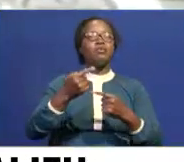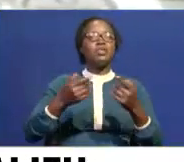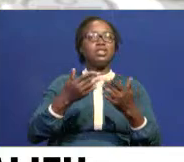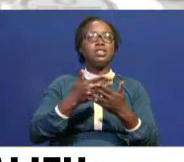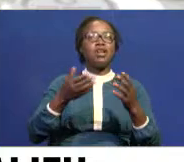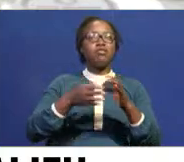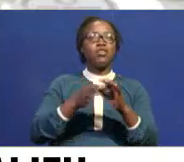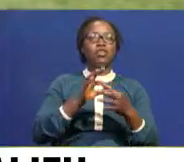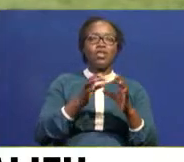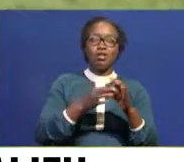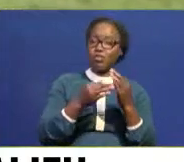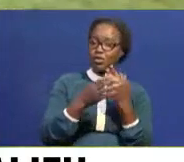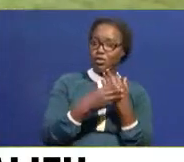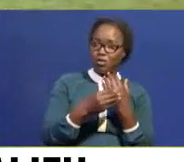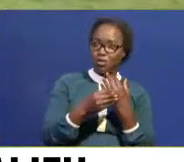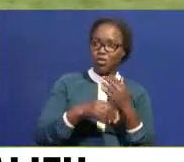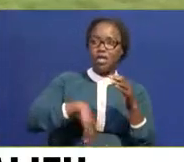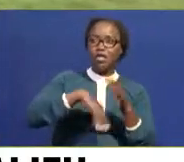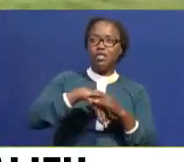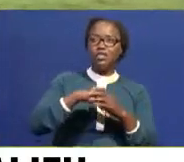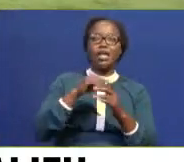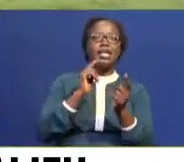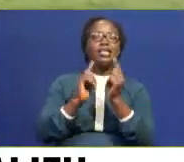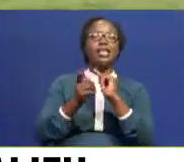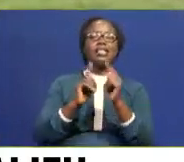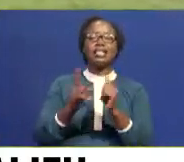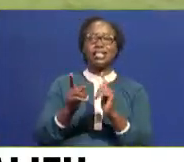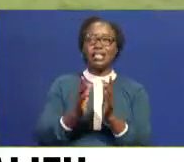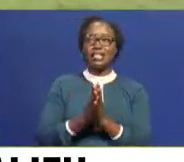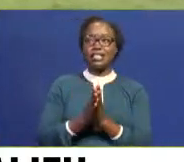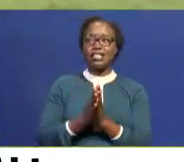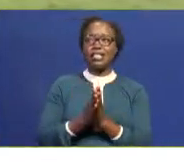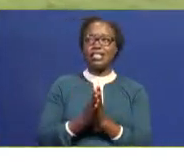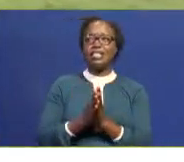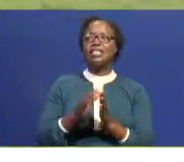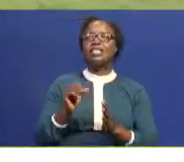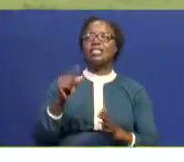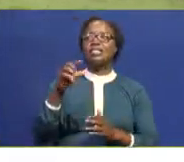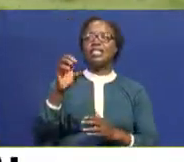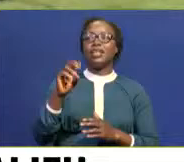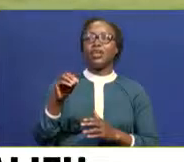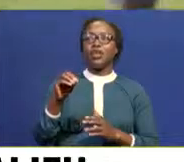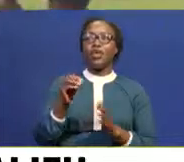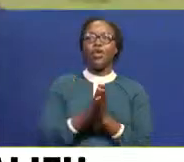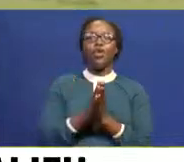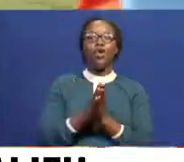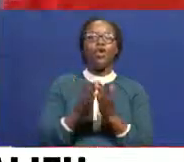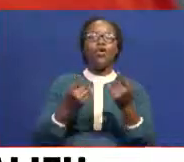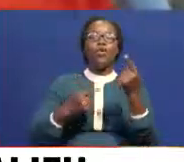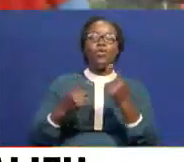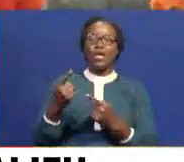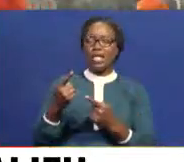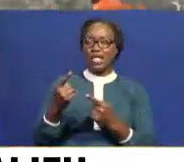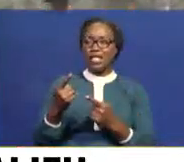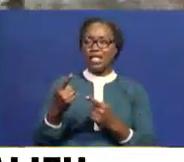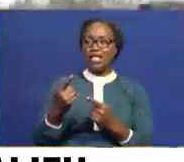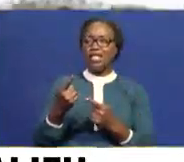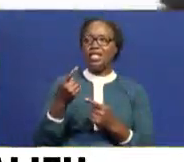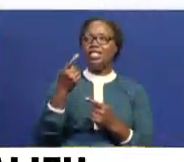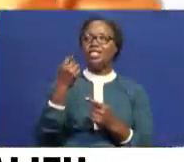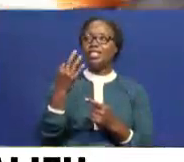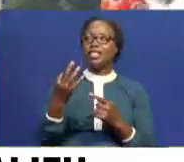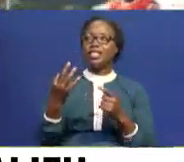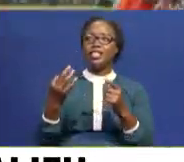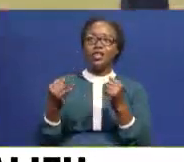ya Olimpiki yaliyoshirikisha soka na riadha. Timu ya Sengo House ilinyakua taji ya jumla baada ya kujizolea alama